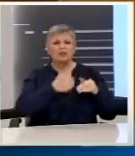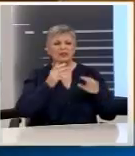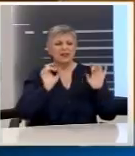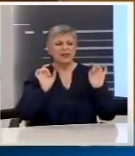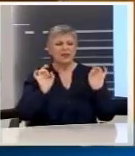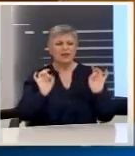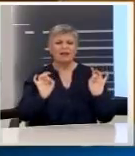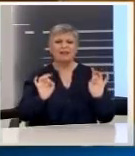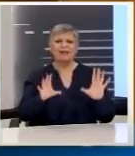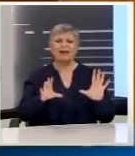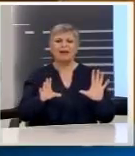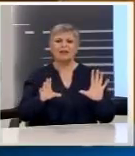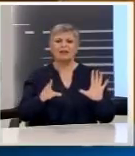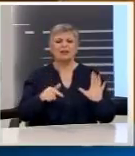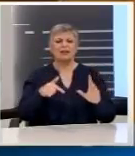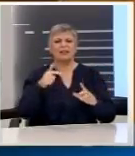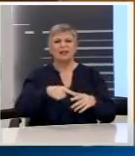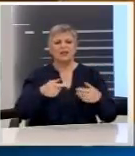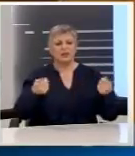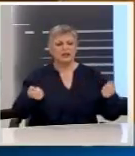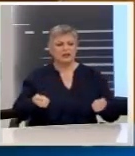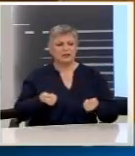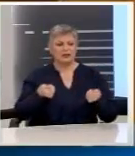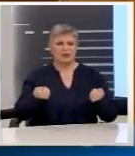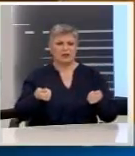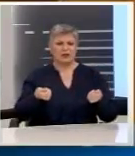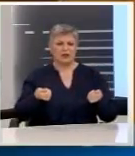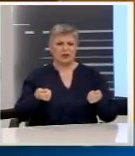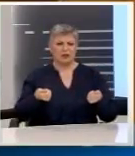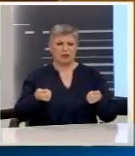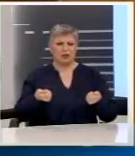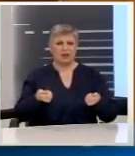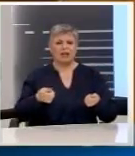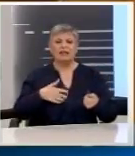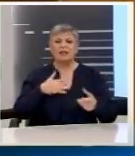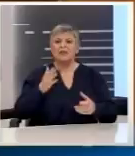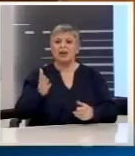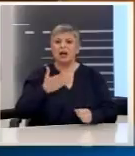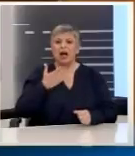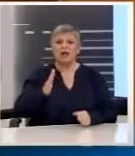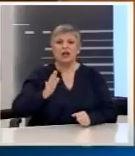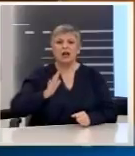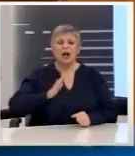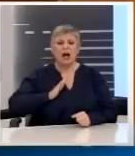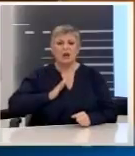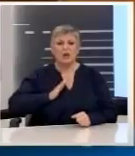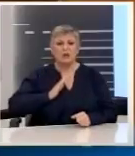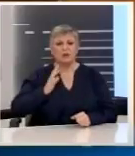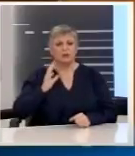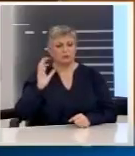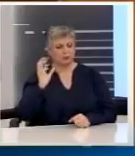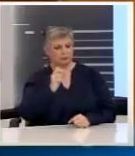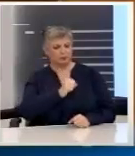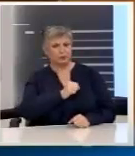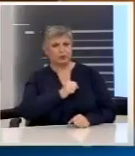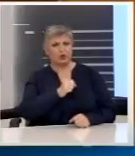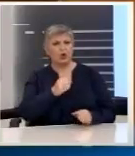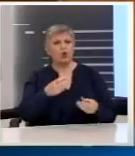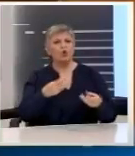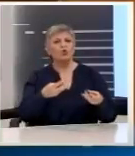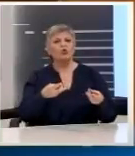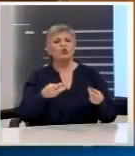ακόμα και αν ο μέσος πολίτης θα συνειδητοποιήσει ότι ο τρόπος με τον